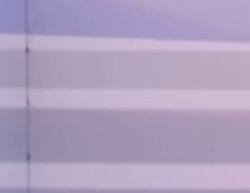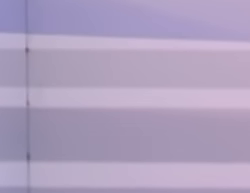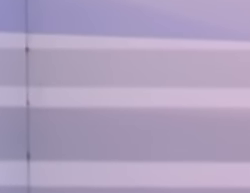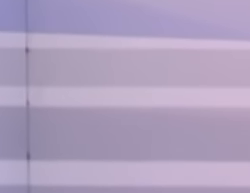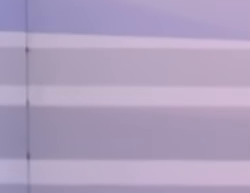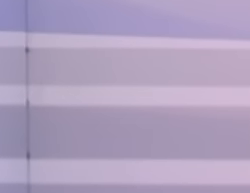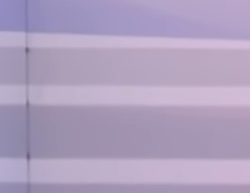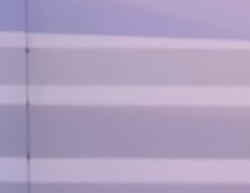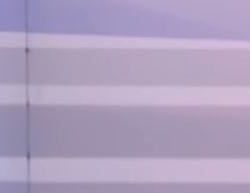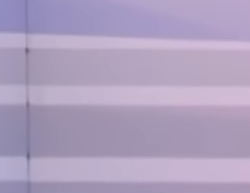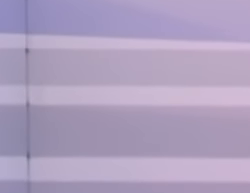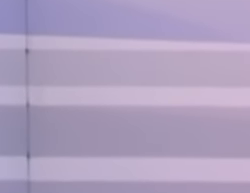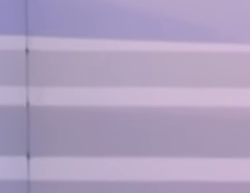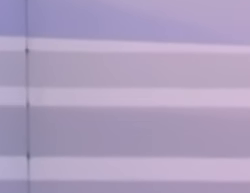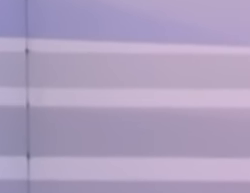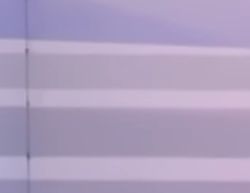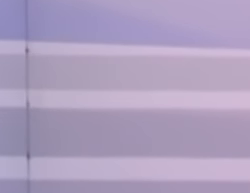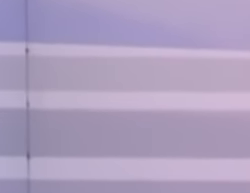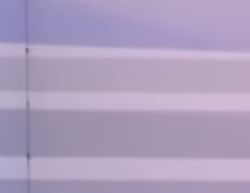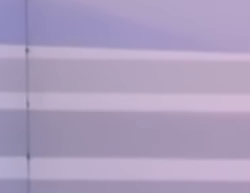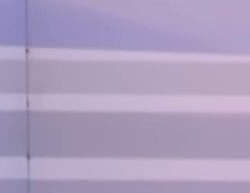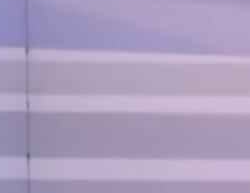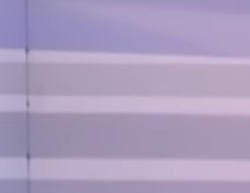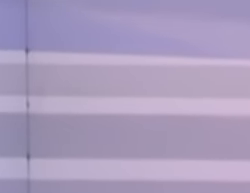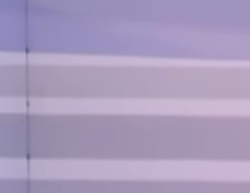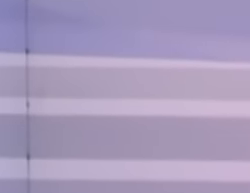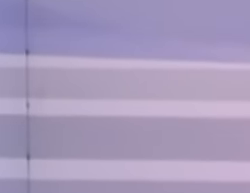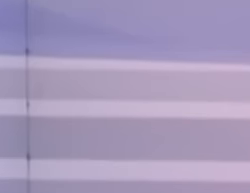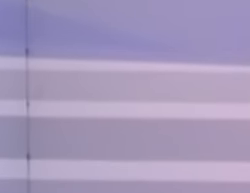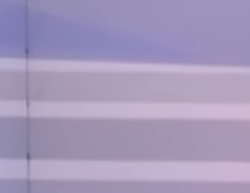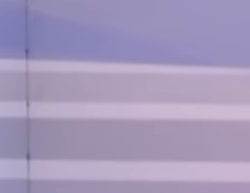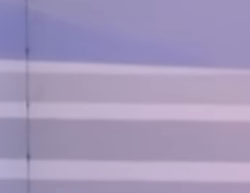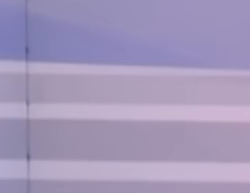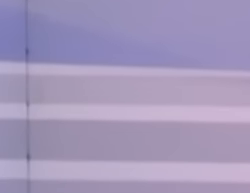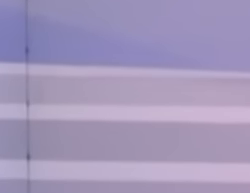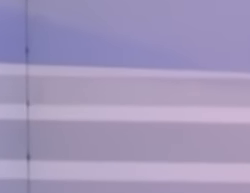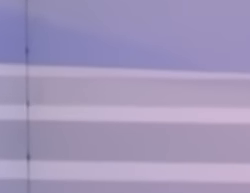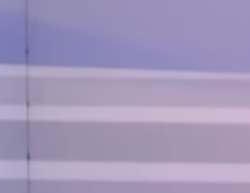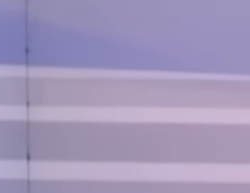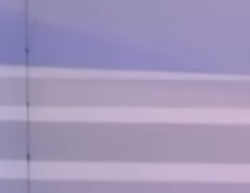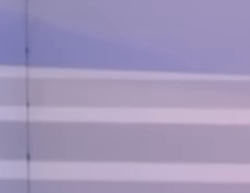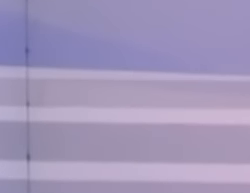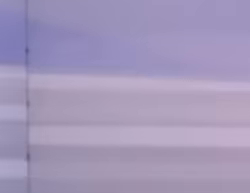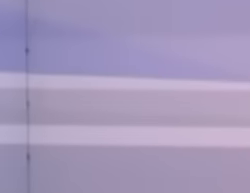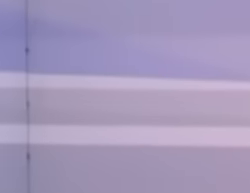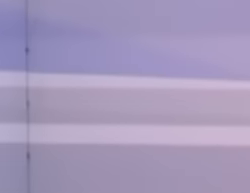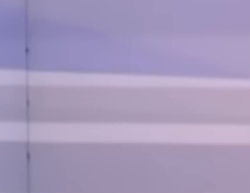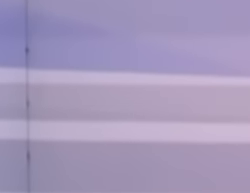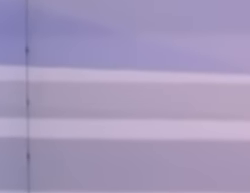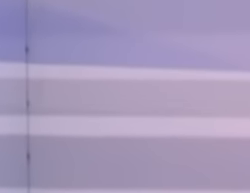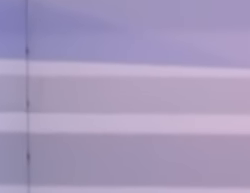patuloy na tumutok sa mga balita. Mag-subscribe sa GMA Integrated News sa YouTube. sa mga Kapuso